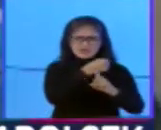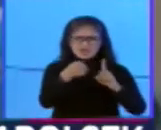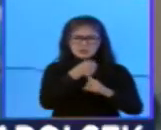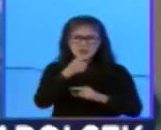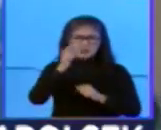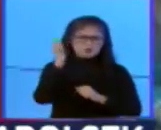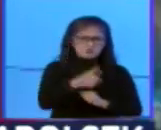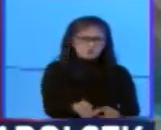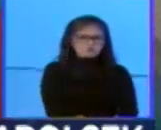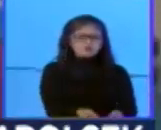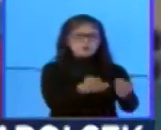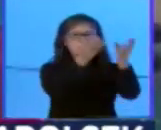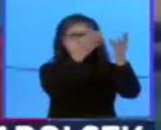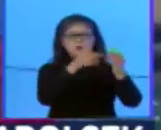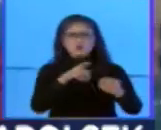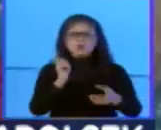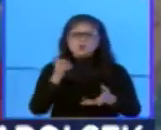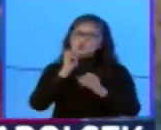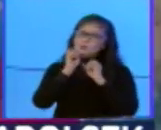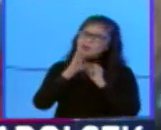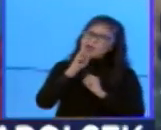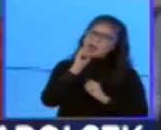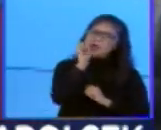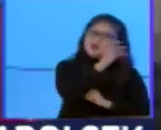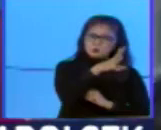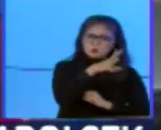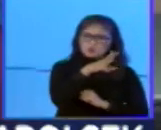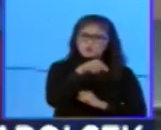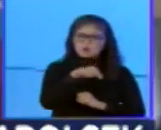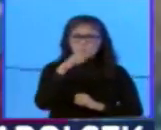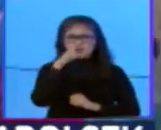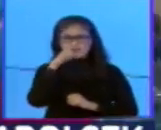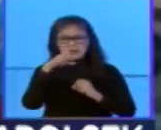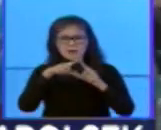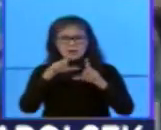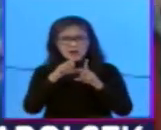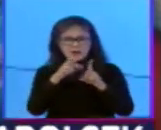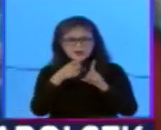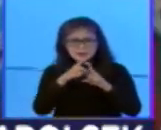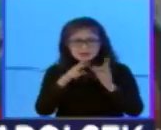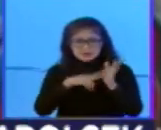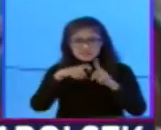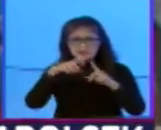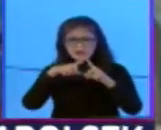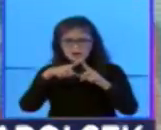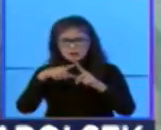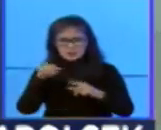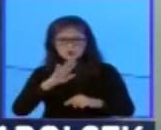Timur mengadu kepada KSAD Jenderal TNI Andika Perkasa atas peristiwa yang menimpa anggota keluarganya.